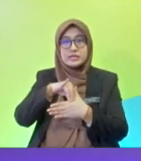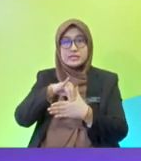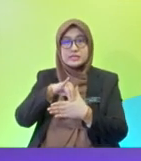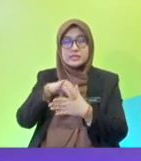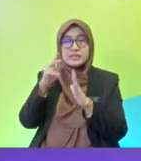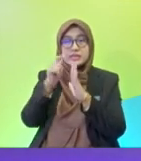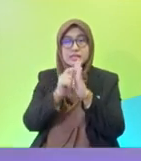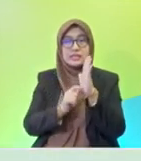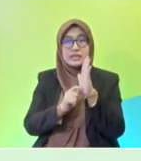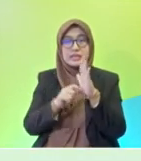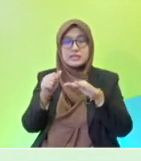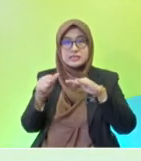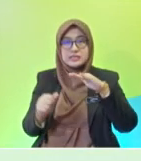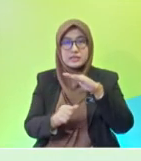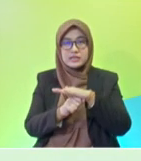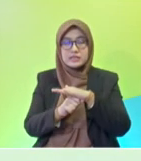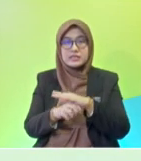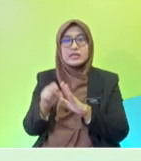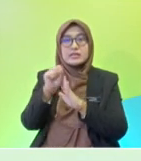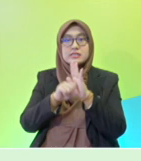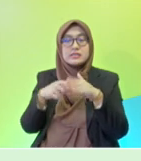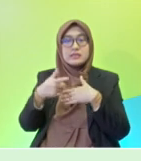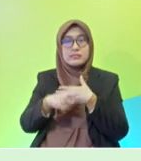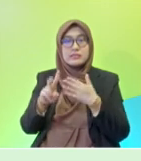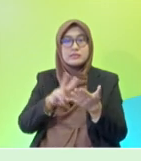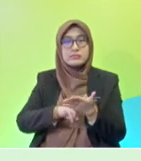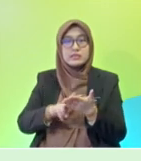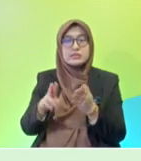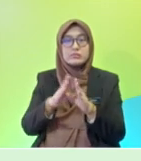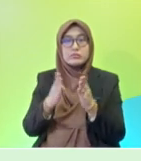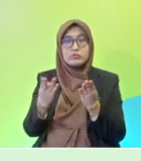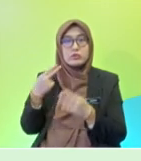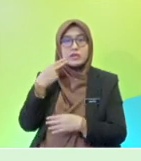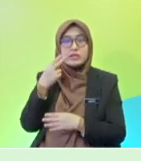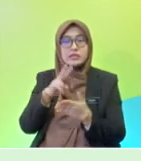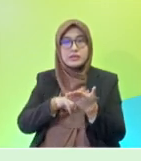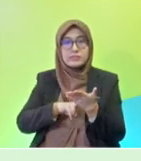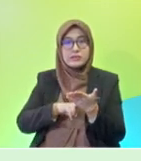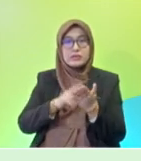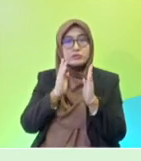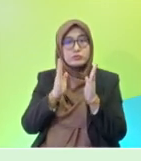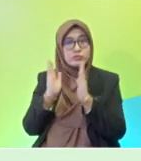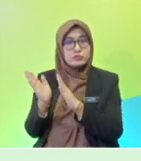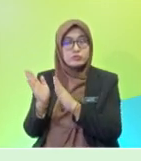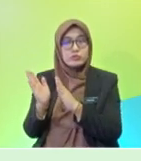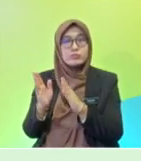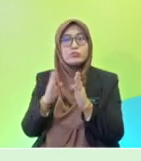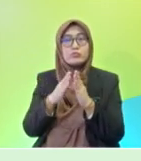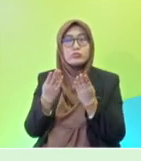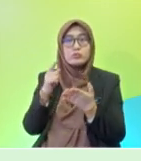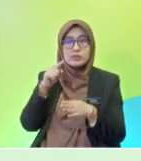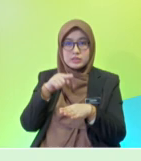selepas membaca buku Hana menyusun buku-bukunya di rak oke yang berwarna merah itu ialah yaitu yang